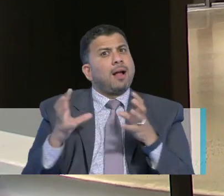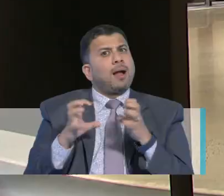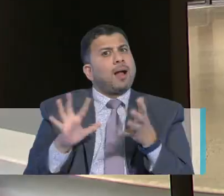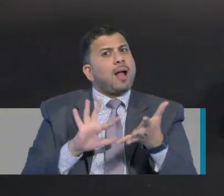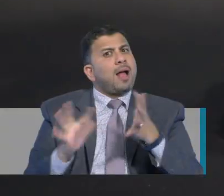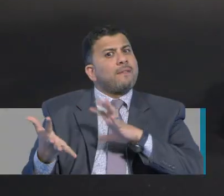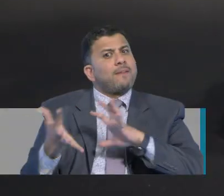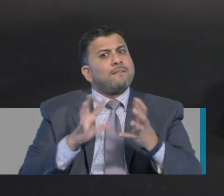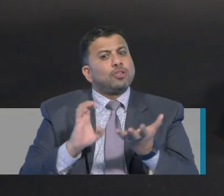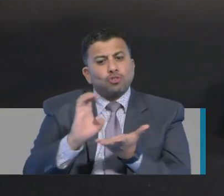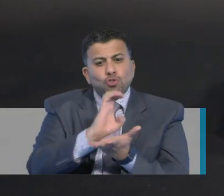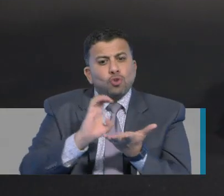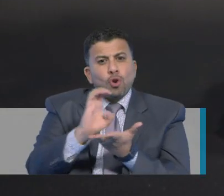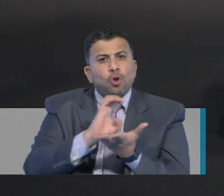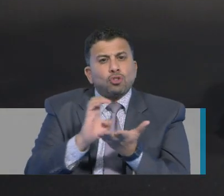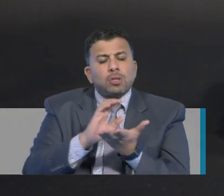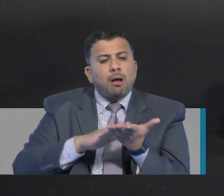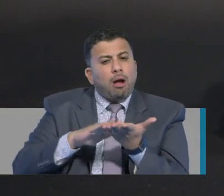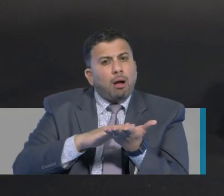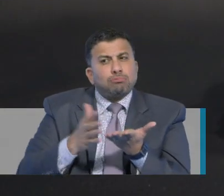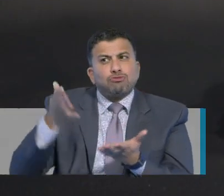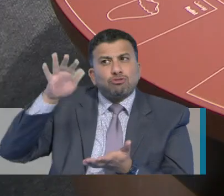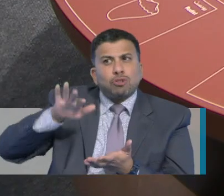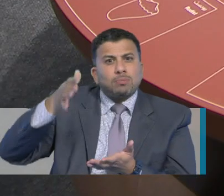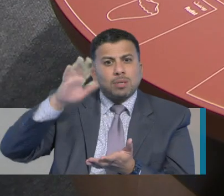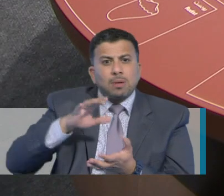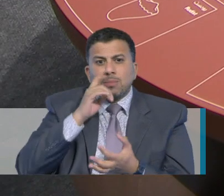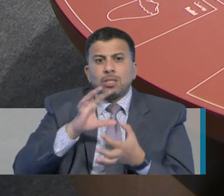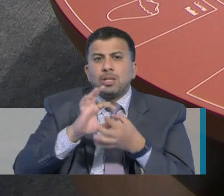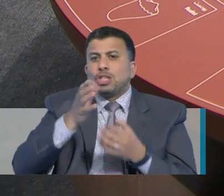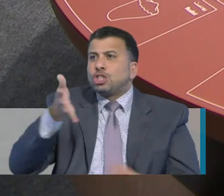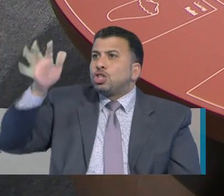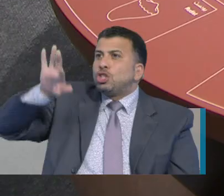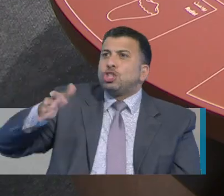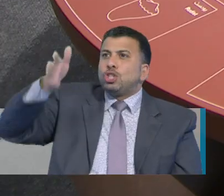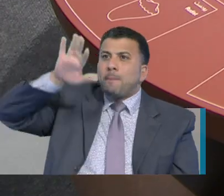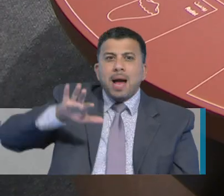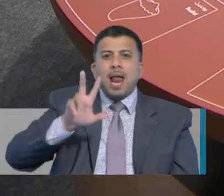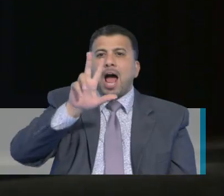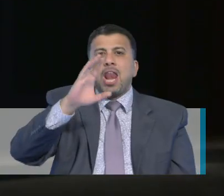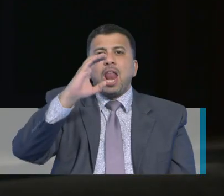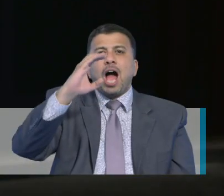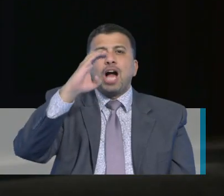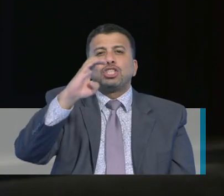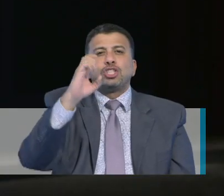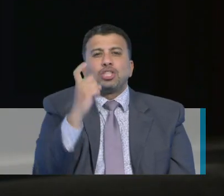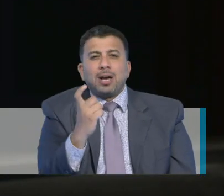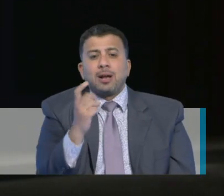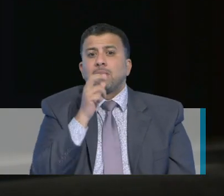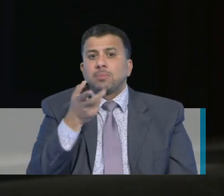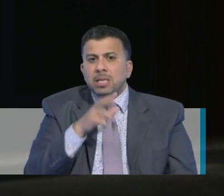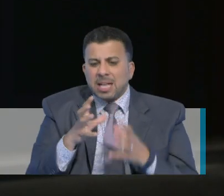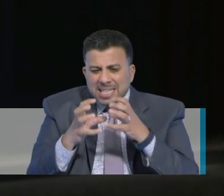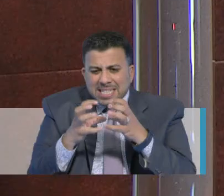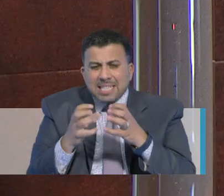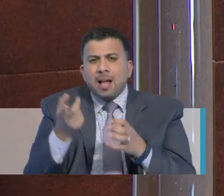أبرز المعالم الجيولوجية في المنطقة مثل سلسلة جبال الحجر والجبال المنفردة الأخرى والسهول